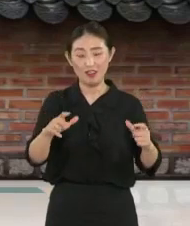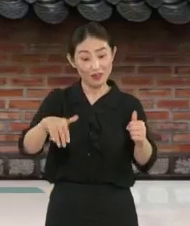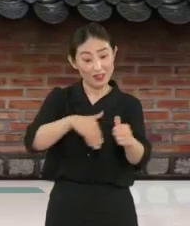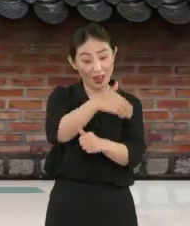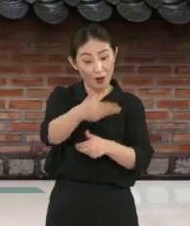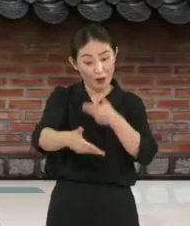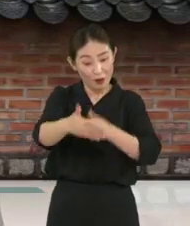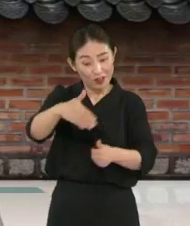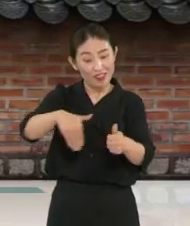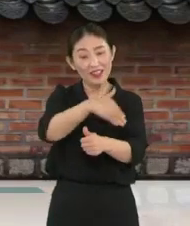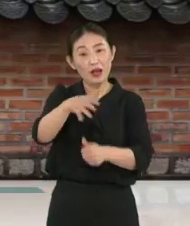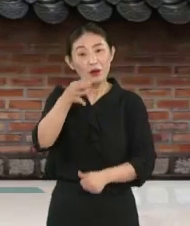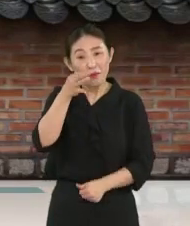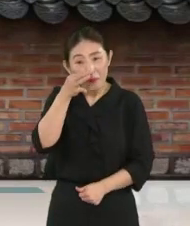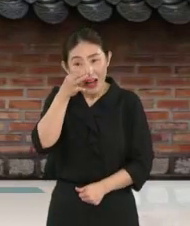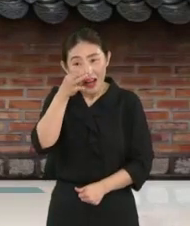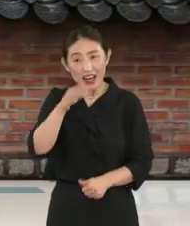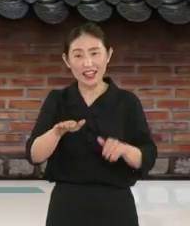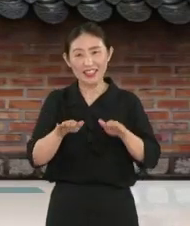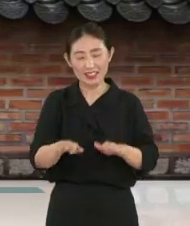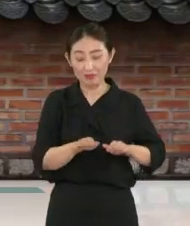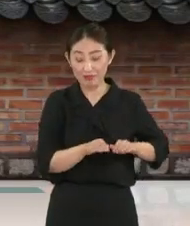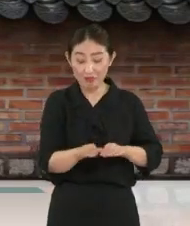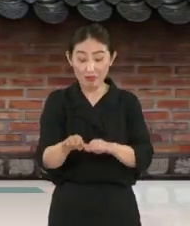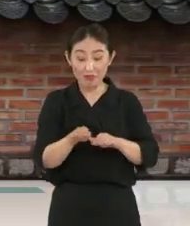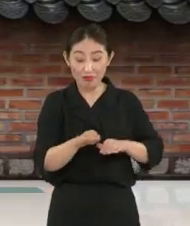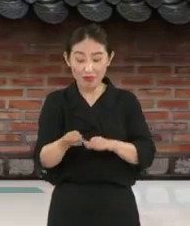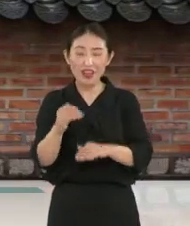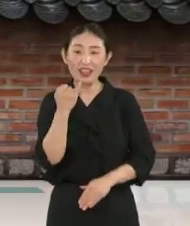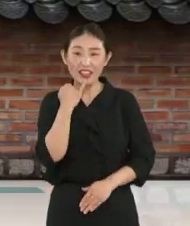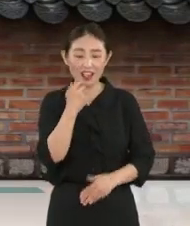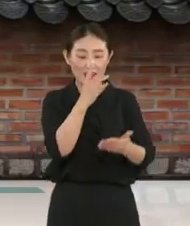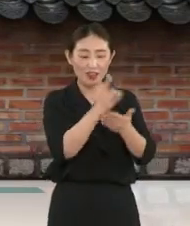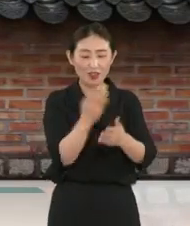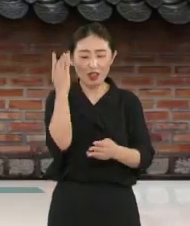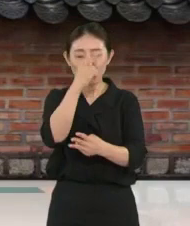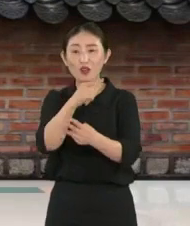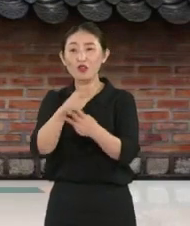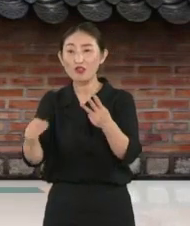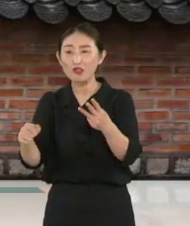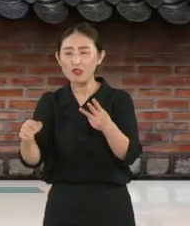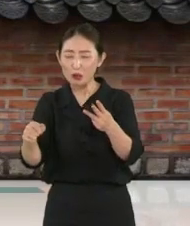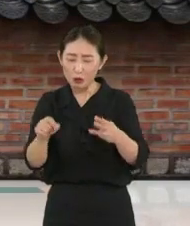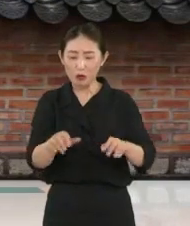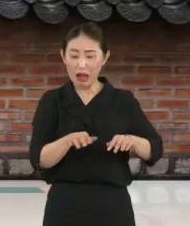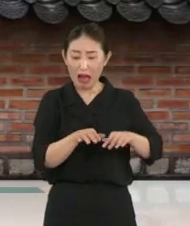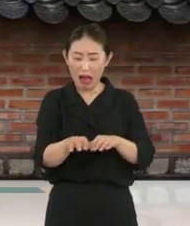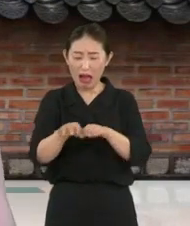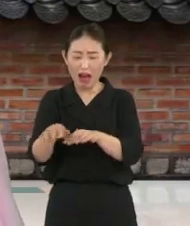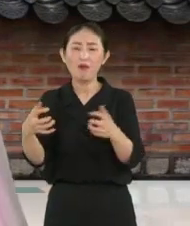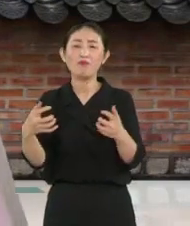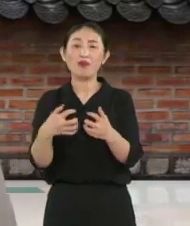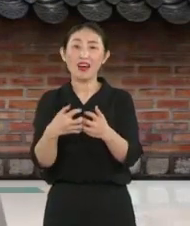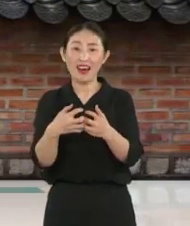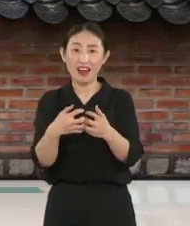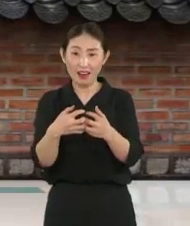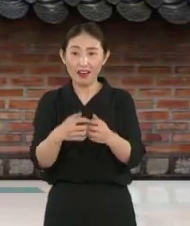변했을까요 전반적으로 속도로 회복하고 있지만 아직 천안 이나 청주 지역을 위주로 답답한 정체구간 들 남아